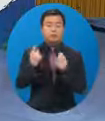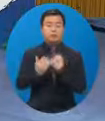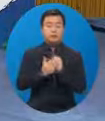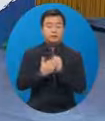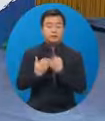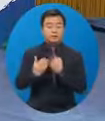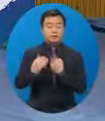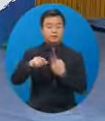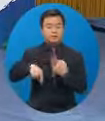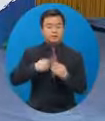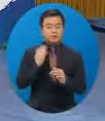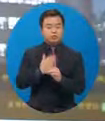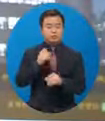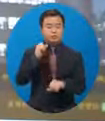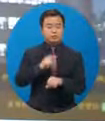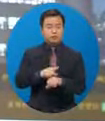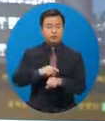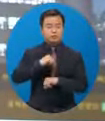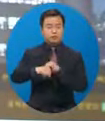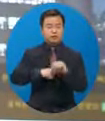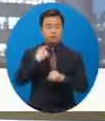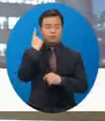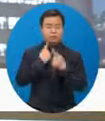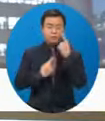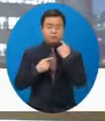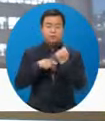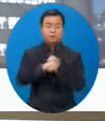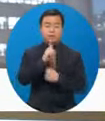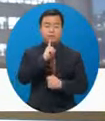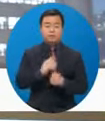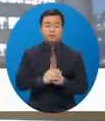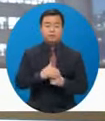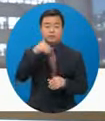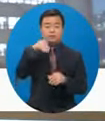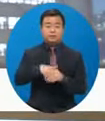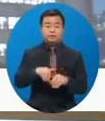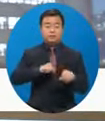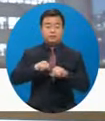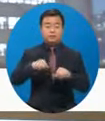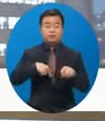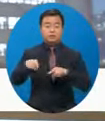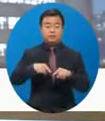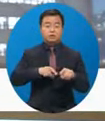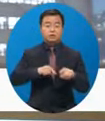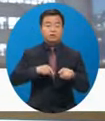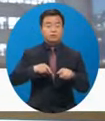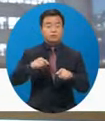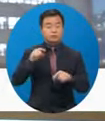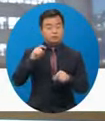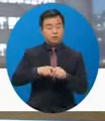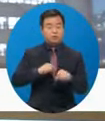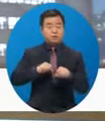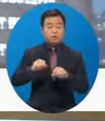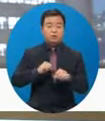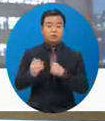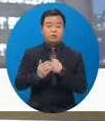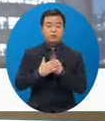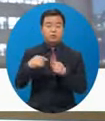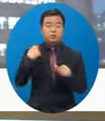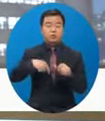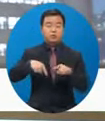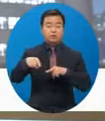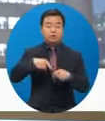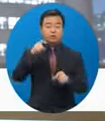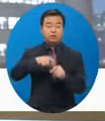훼손한다는 이유입니다 선거라는 부분은 고도의 정치 행위이기 때문에 교육의 정치적 중립성 부분을 훼손할 수밖에